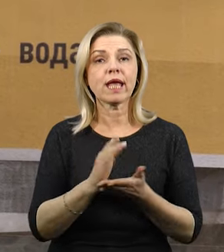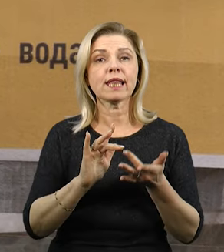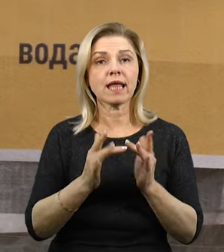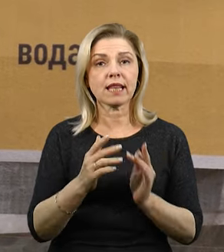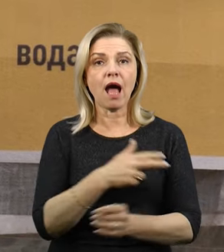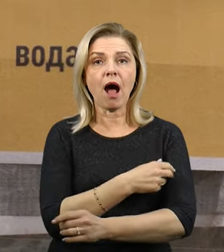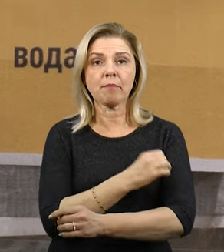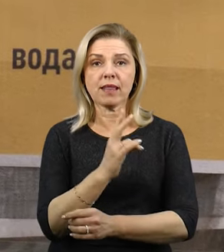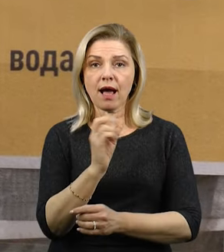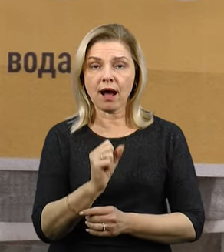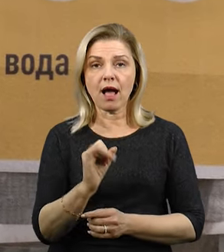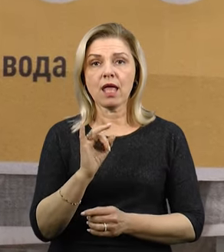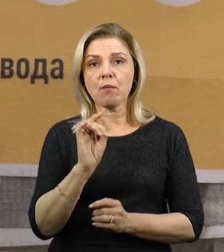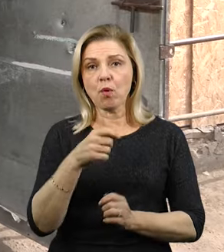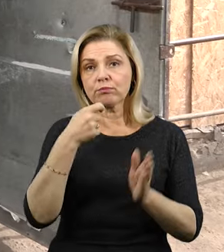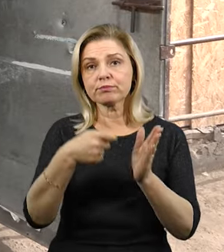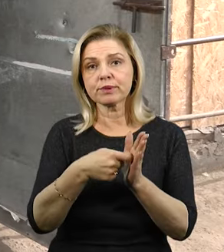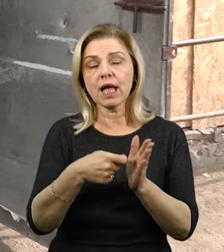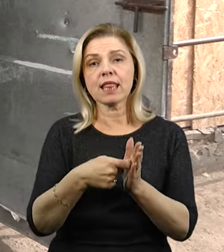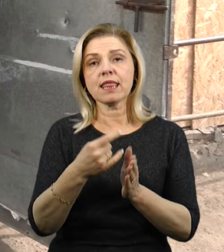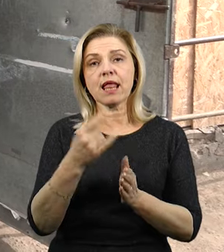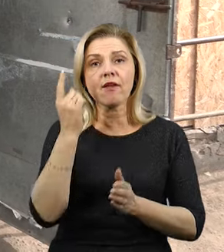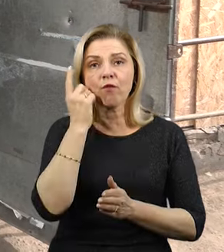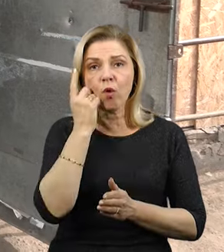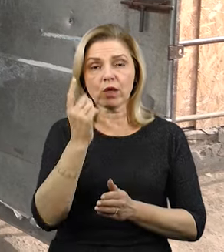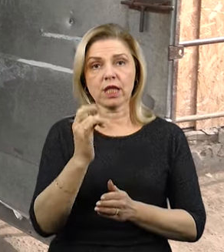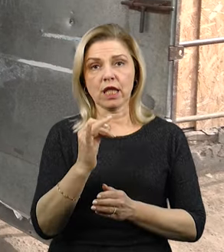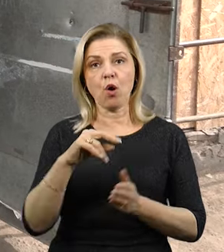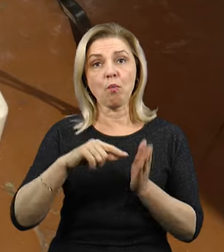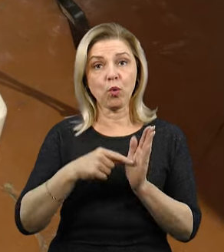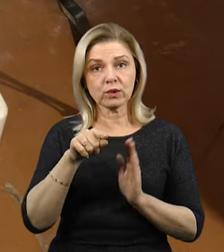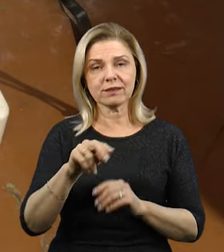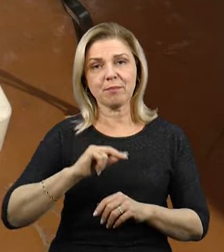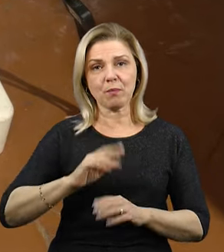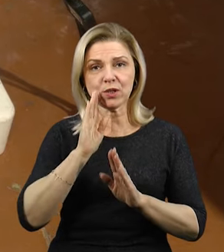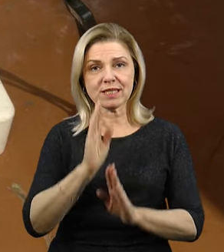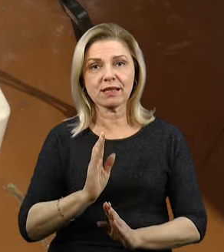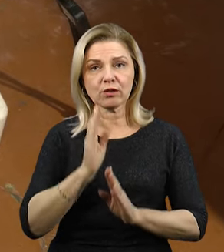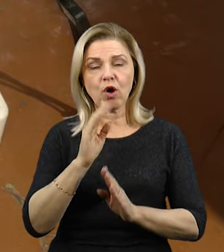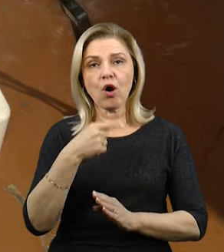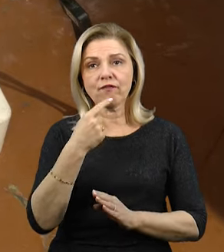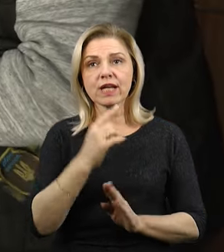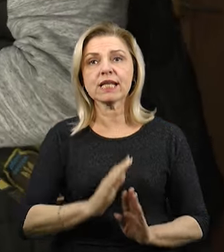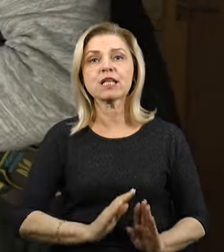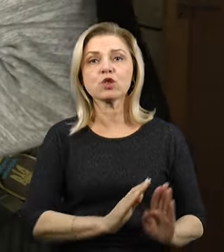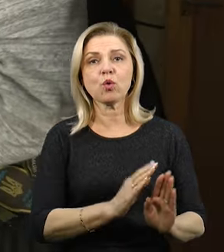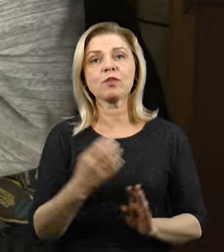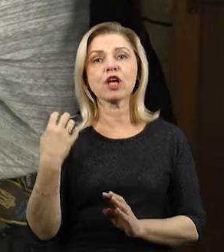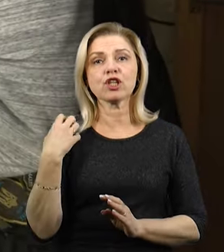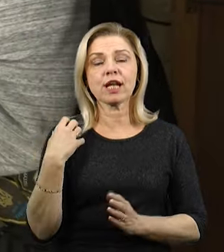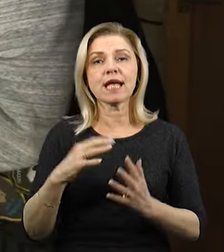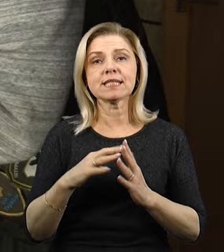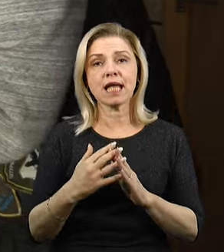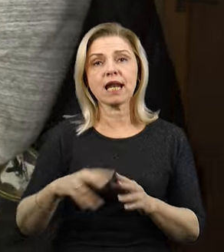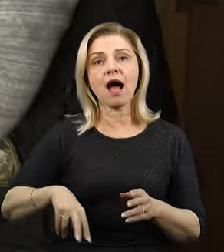аптечка можливість зігрітися та підзарядити телефон нкт працює цілодобово говорить заступник начальника первомайської селищної